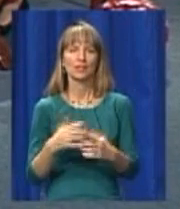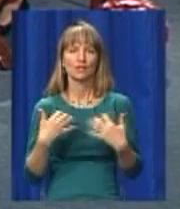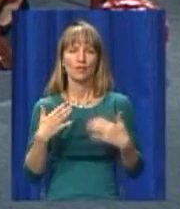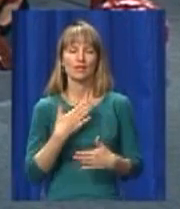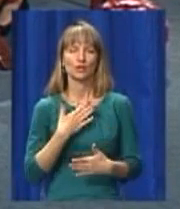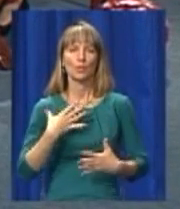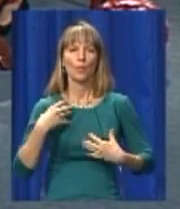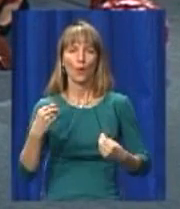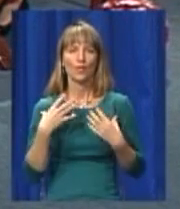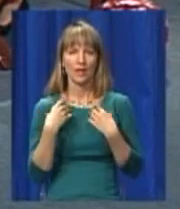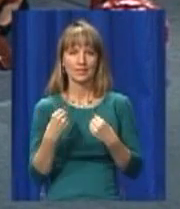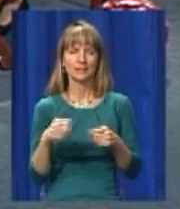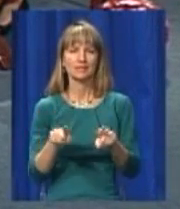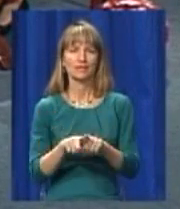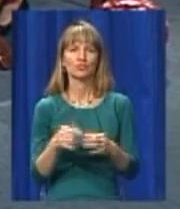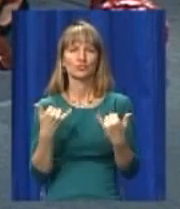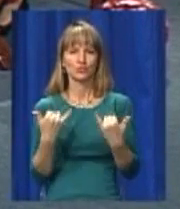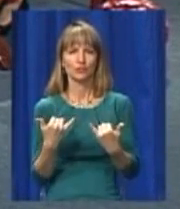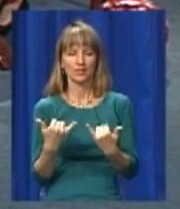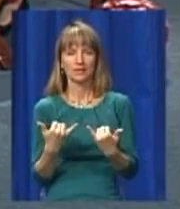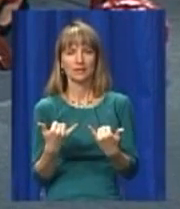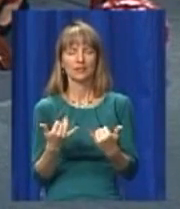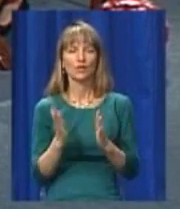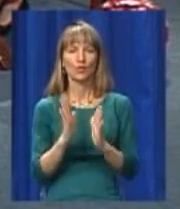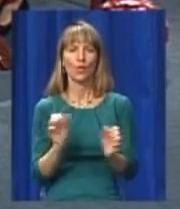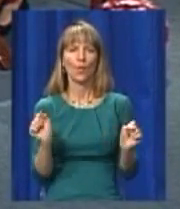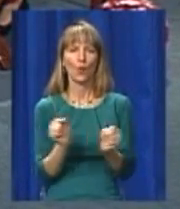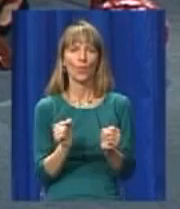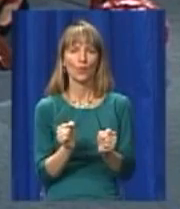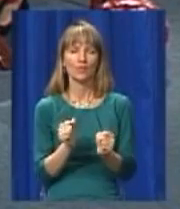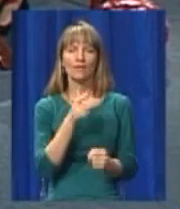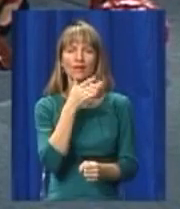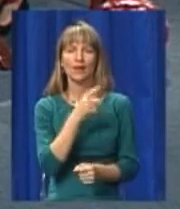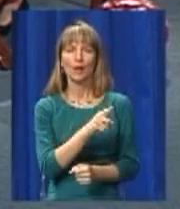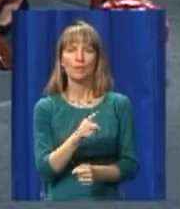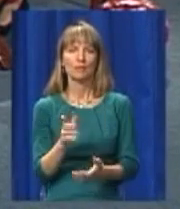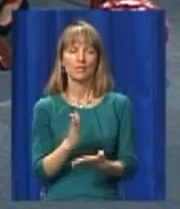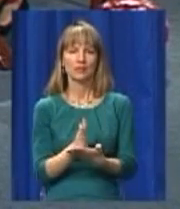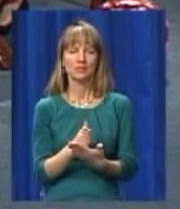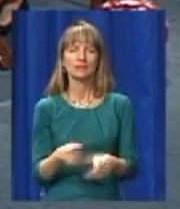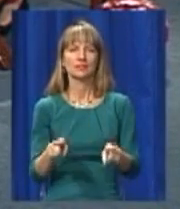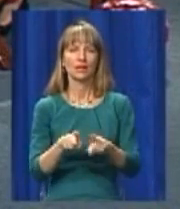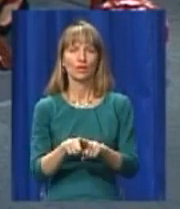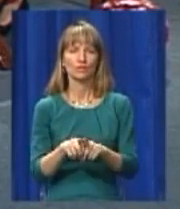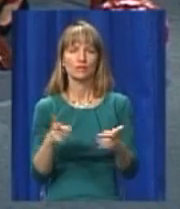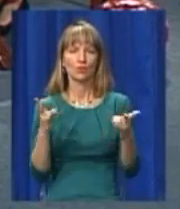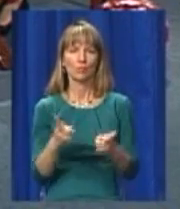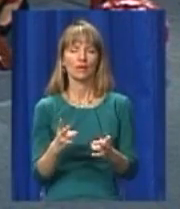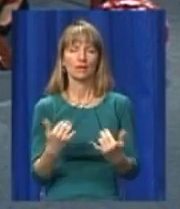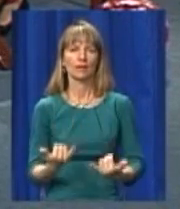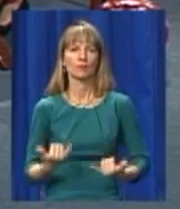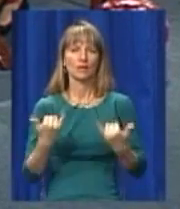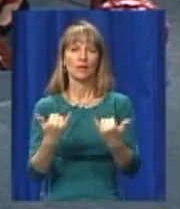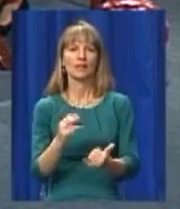наші пухнастики також зараз, оскільки холодний такий час настав, також необхідно